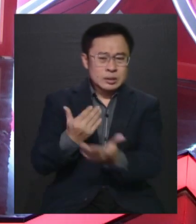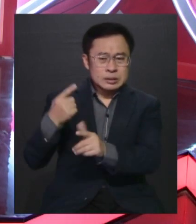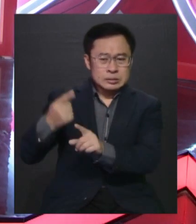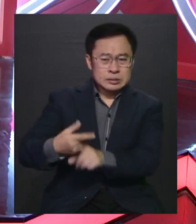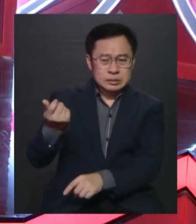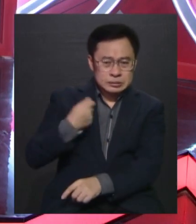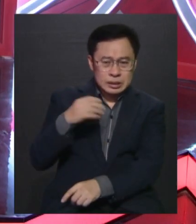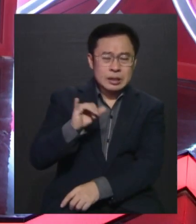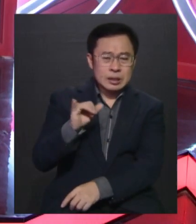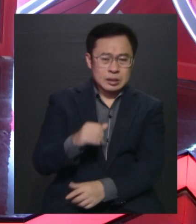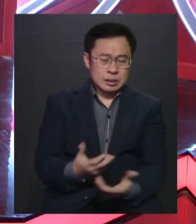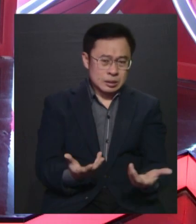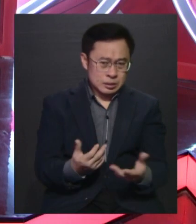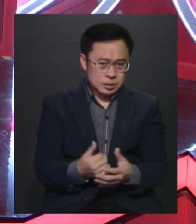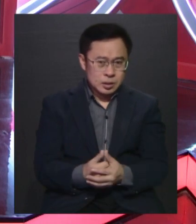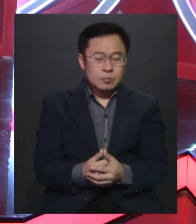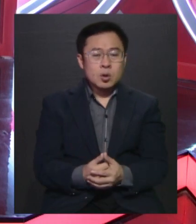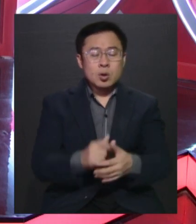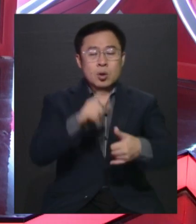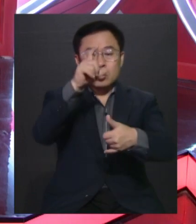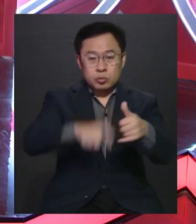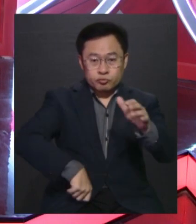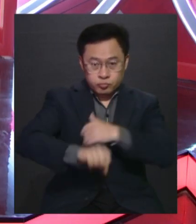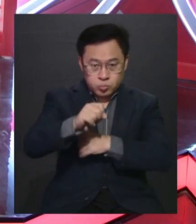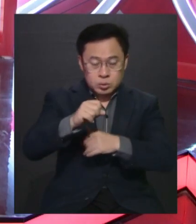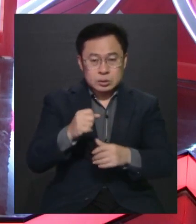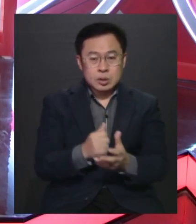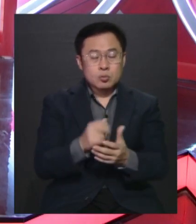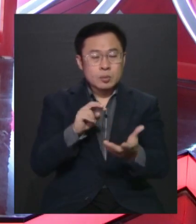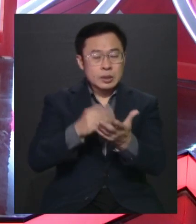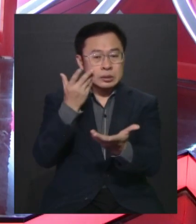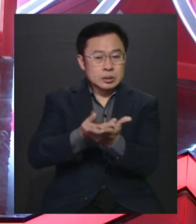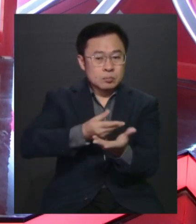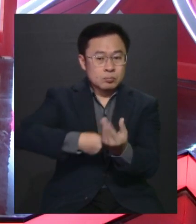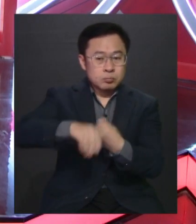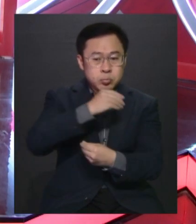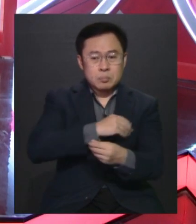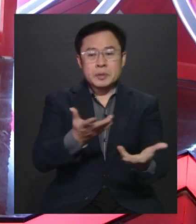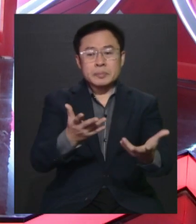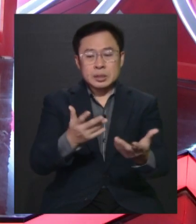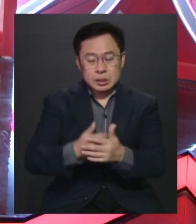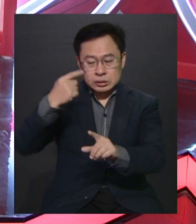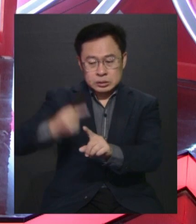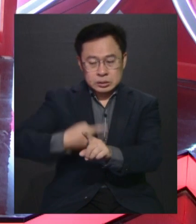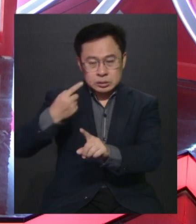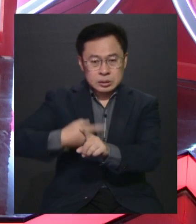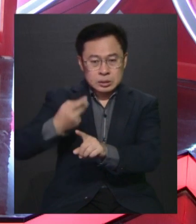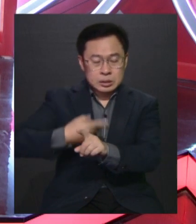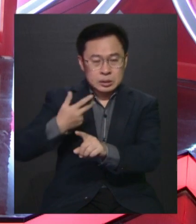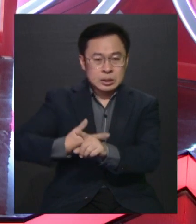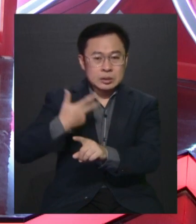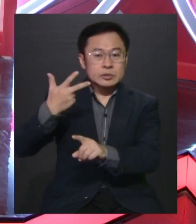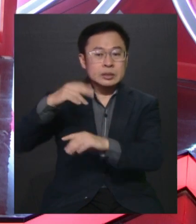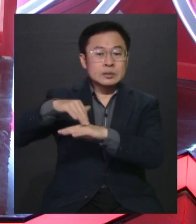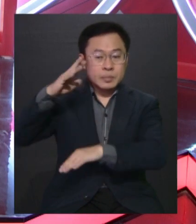ม คือต้องบอกว่าตามกฎฟีฟ่าเนี่ยถ้านักเตะขาดหรือว่ารายได ้ นะถ้าสโมสรเนี่ยไม่ได้มีค่าจ้างให้3เดือ